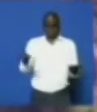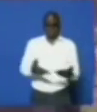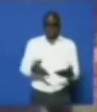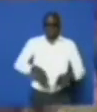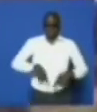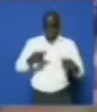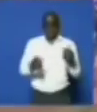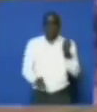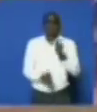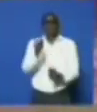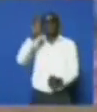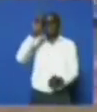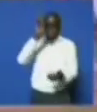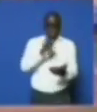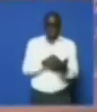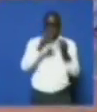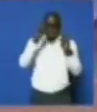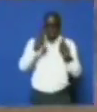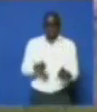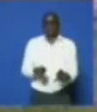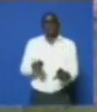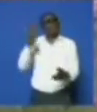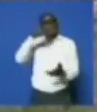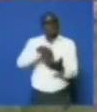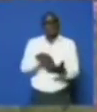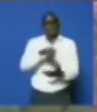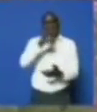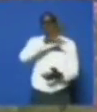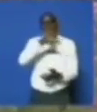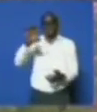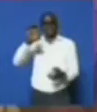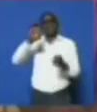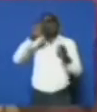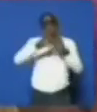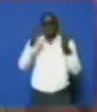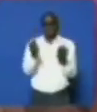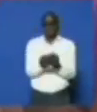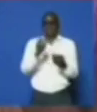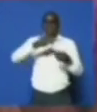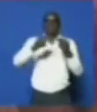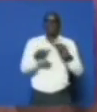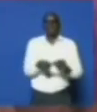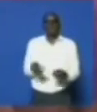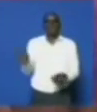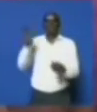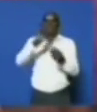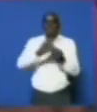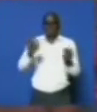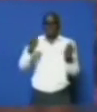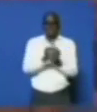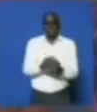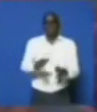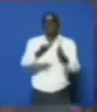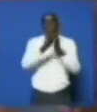de 6000 personnes réparties dans mille cinq cent vingt six ménages et ce nombre risque de s'accroître avec des flux de demandeurs